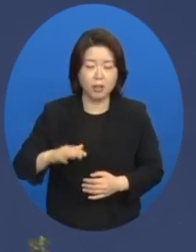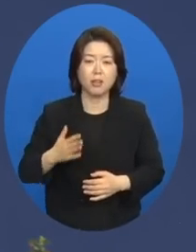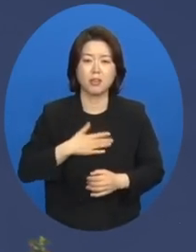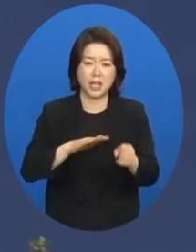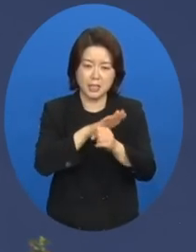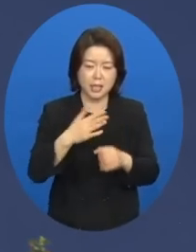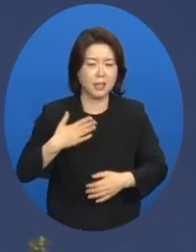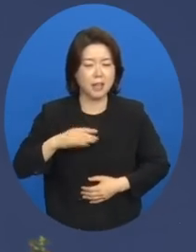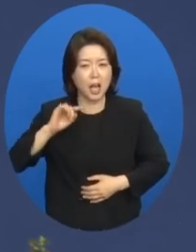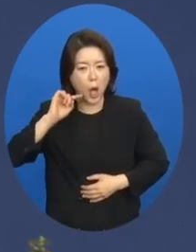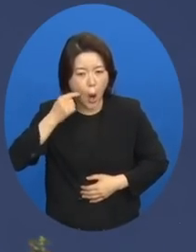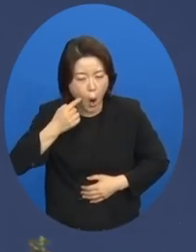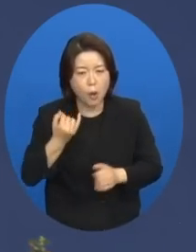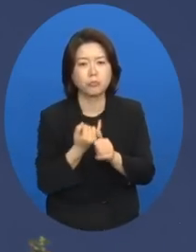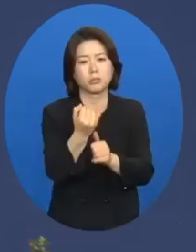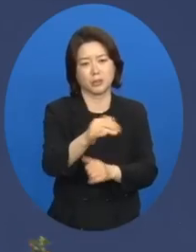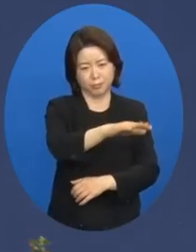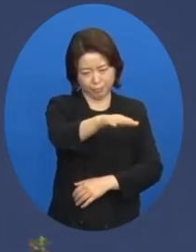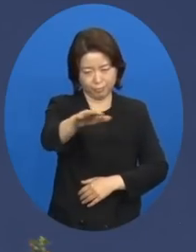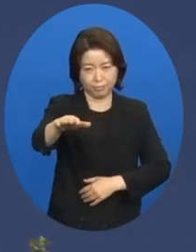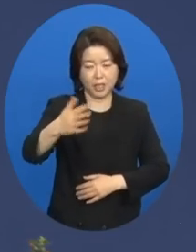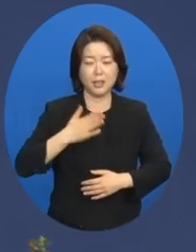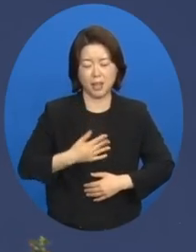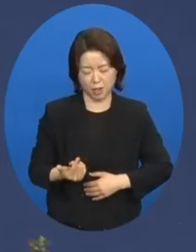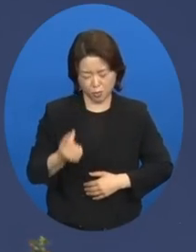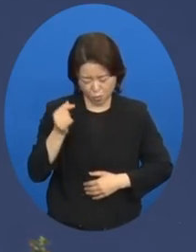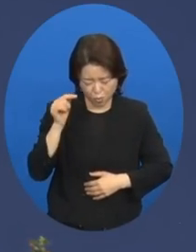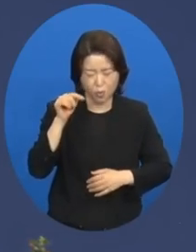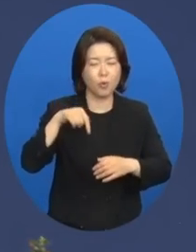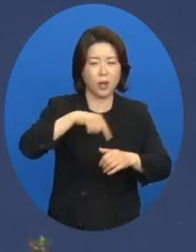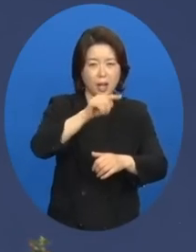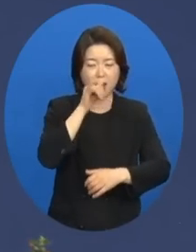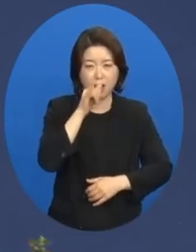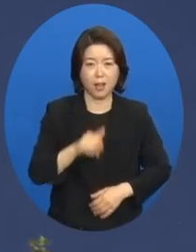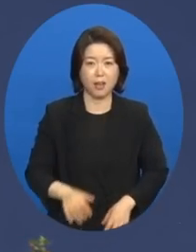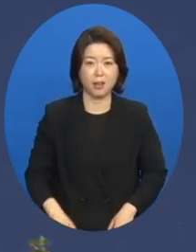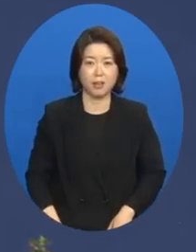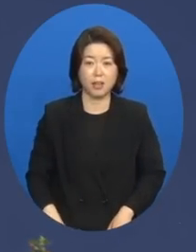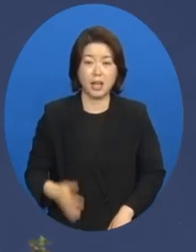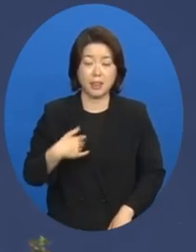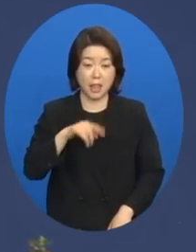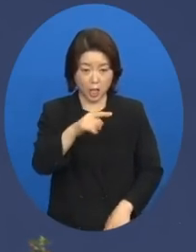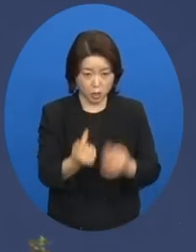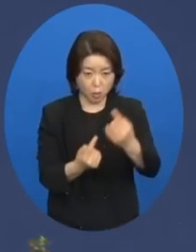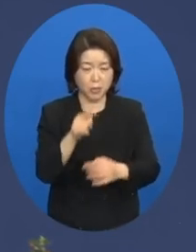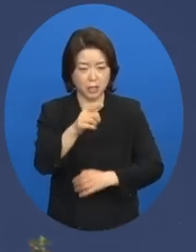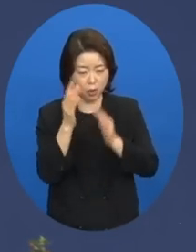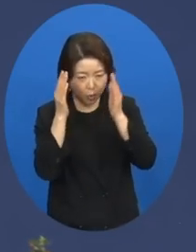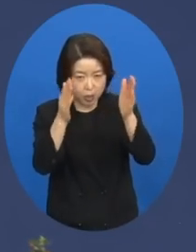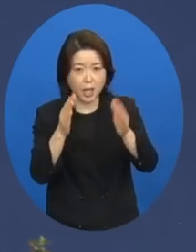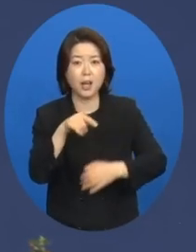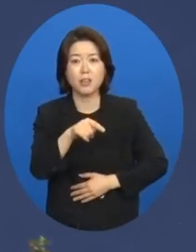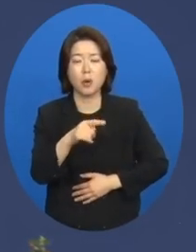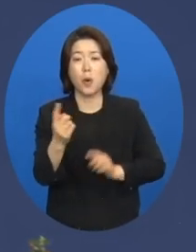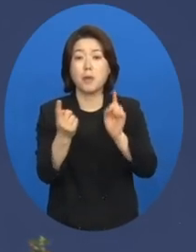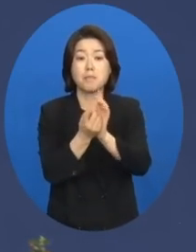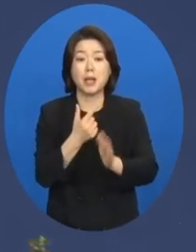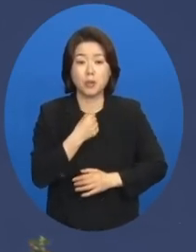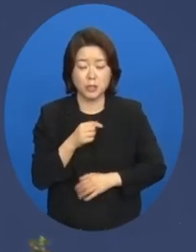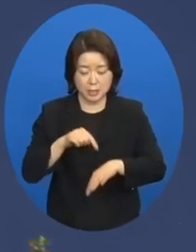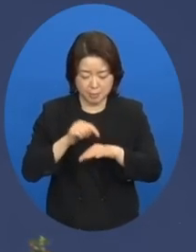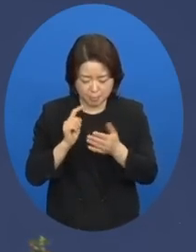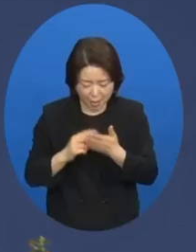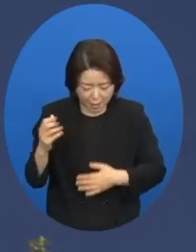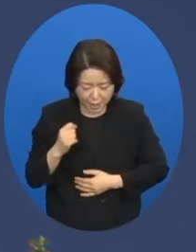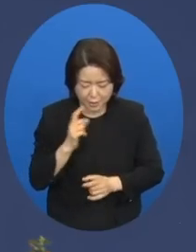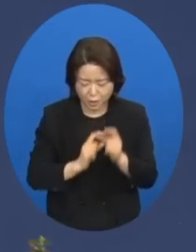나의 어여쁜 신부야, 내가 곧 갈게. 내가 너보다 너를 향한 너를 만나고 싶은 열정으로 내가